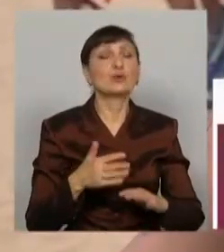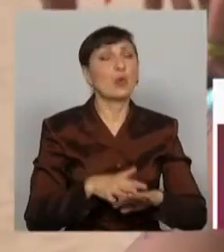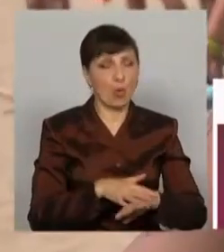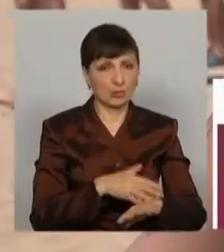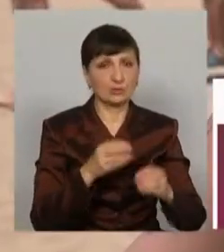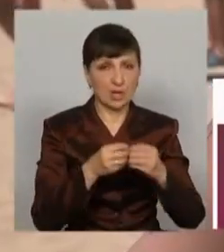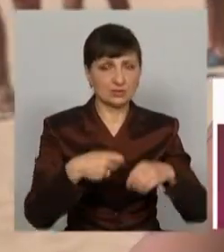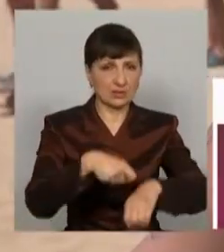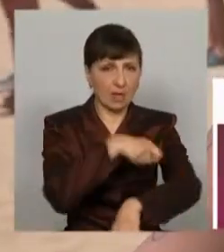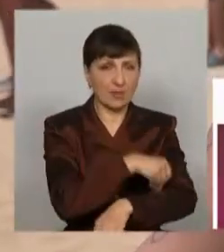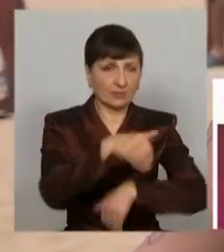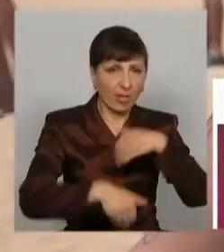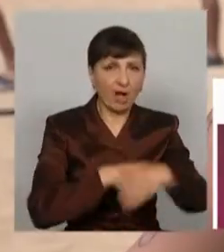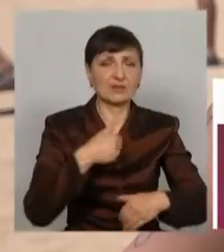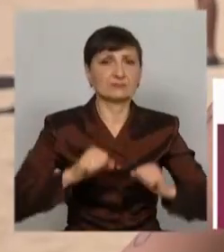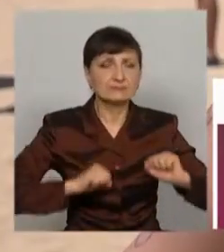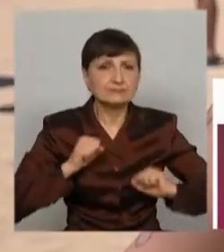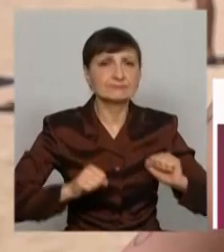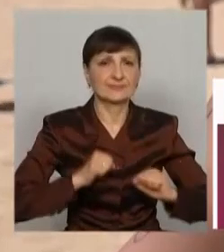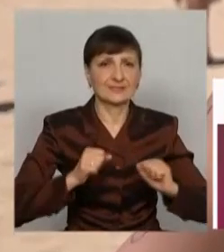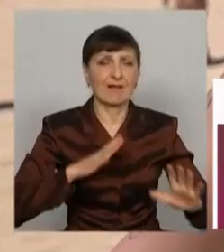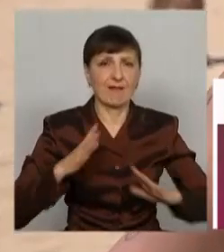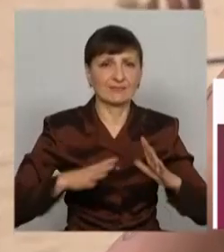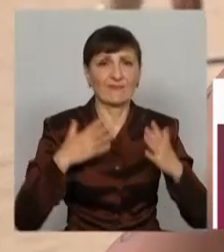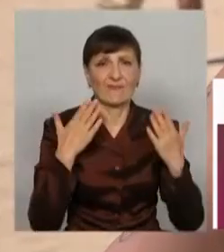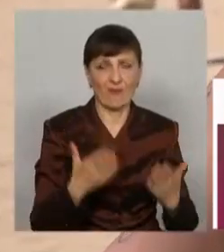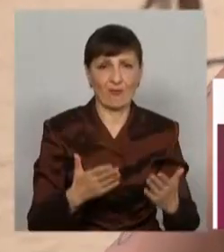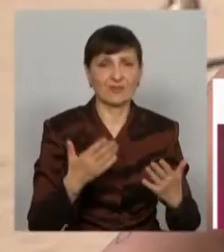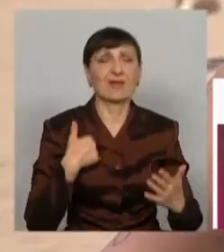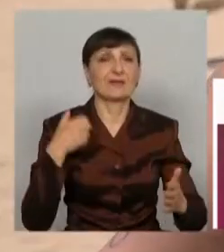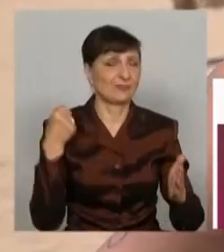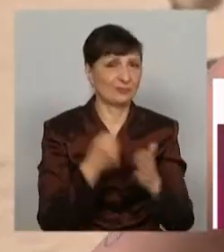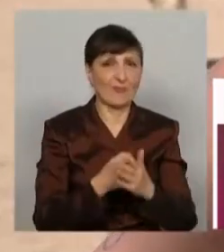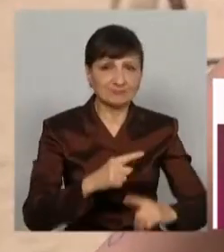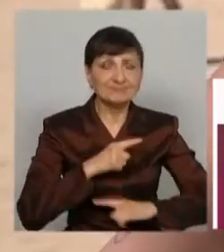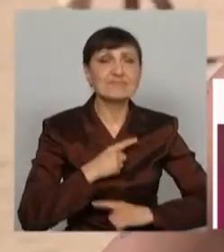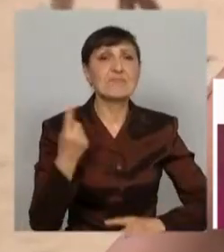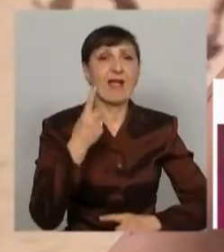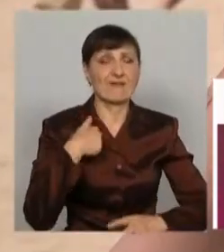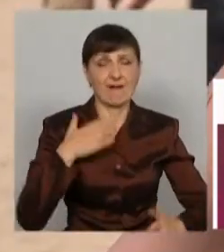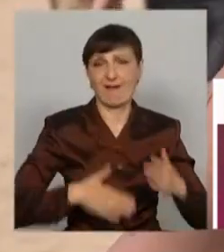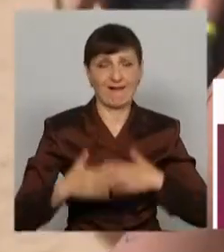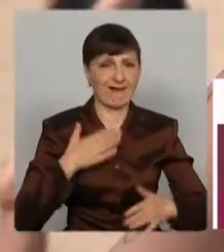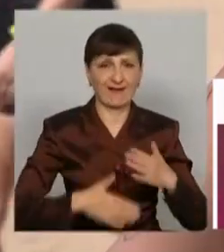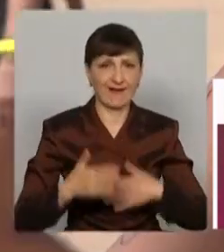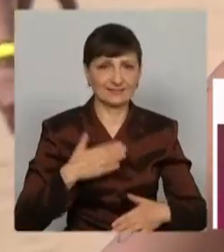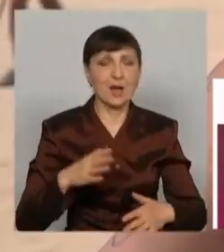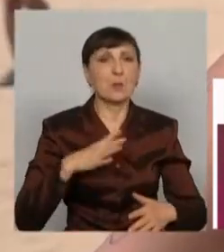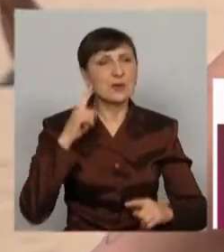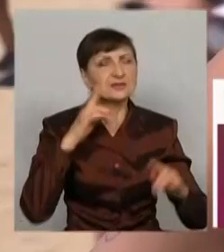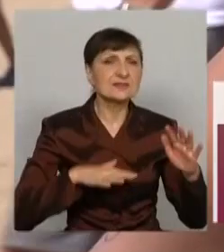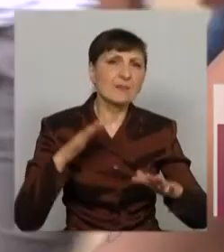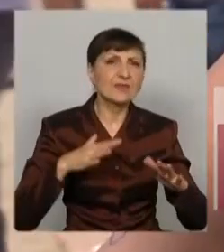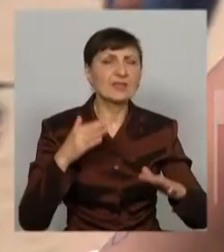долго, упорно. И вот момент настал, доплыл, первый приплыл, очень рад. Были сомнения,